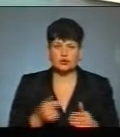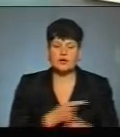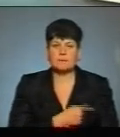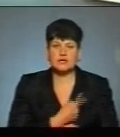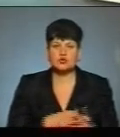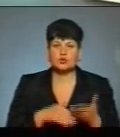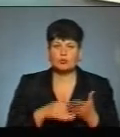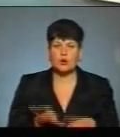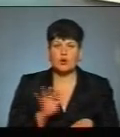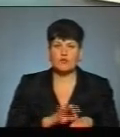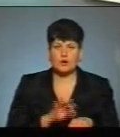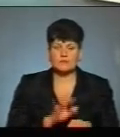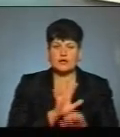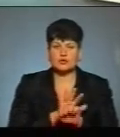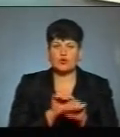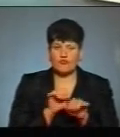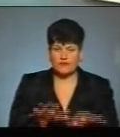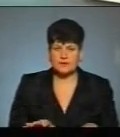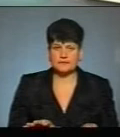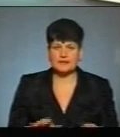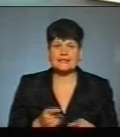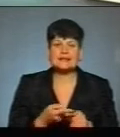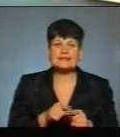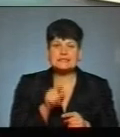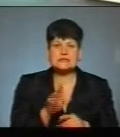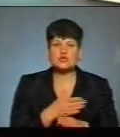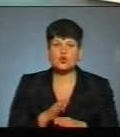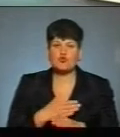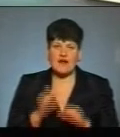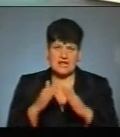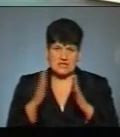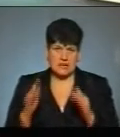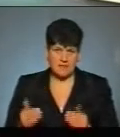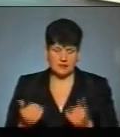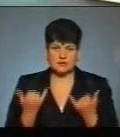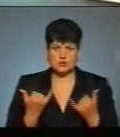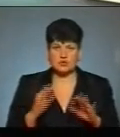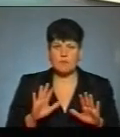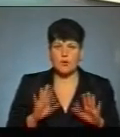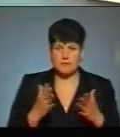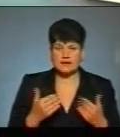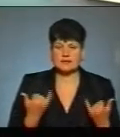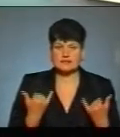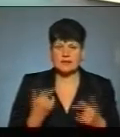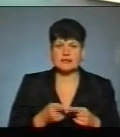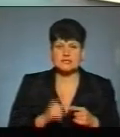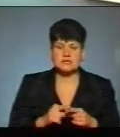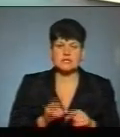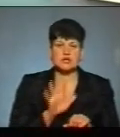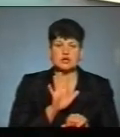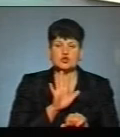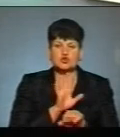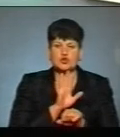допомогу хворим з ковід, ось такі сортувальні намети. На даний момент зараз ці сортувальні намети ще